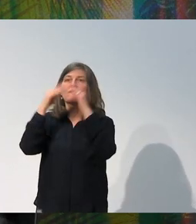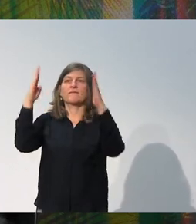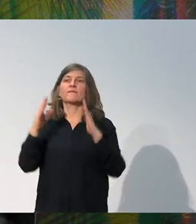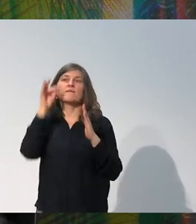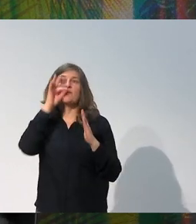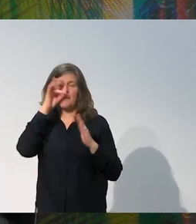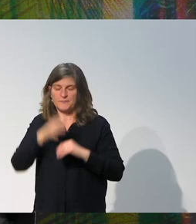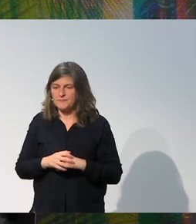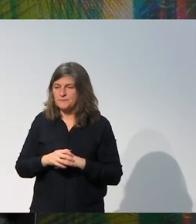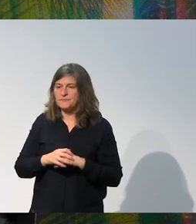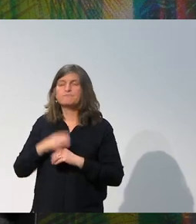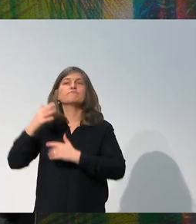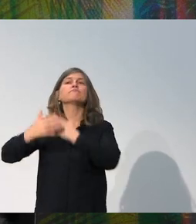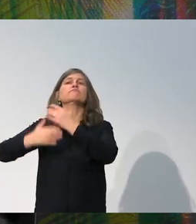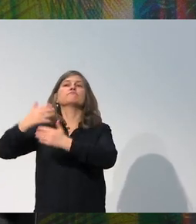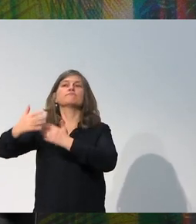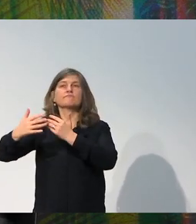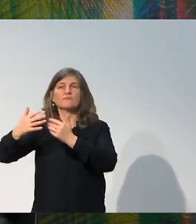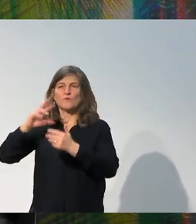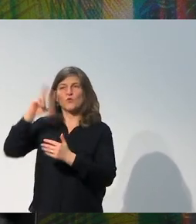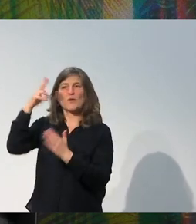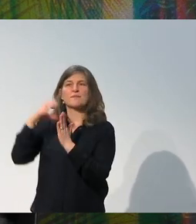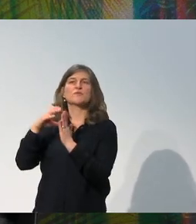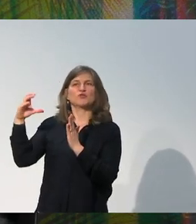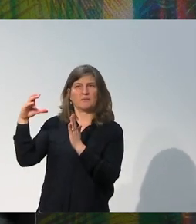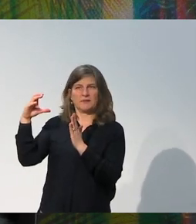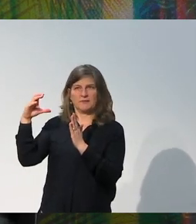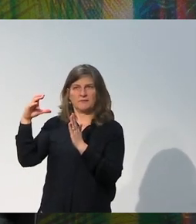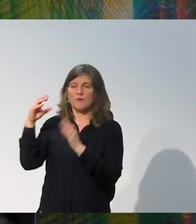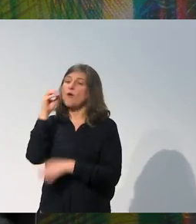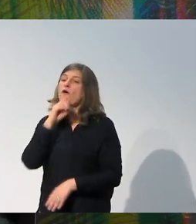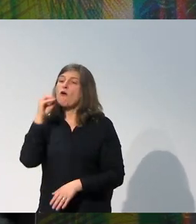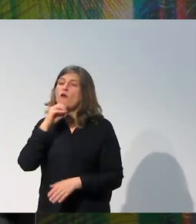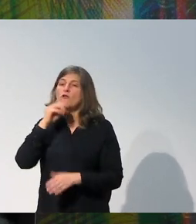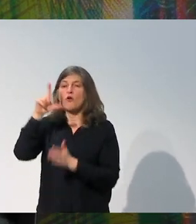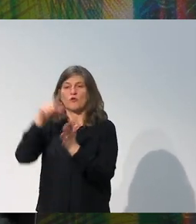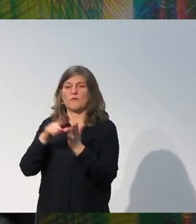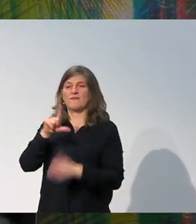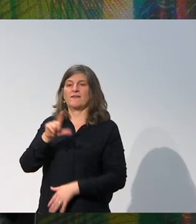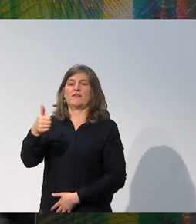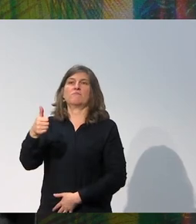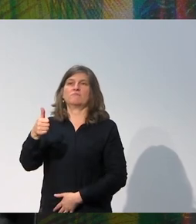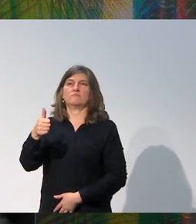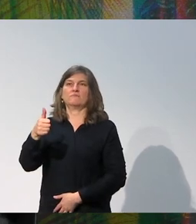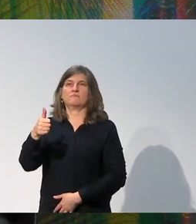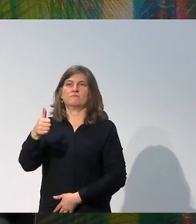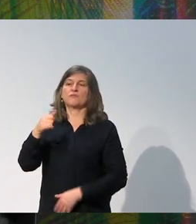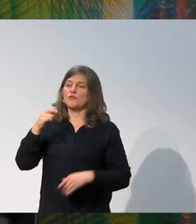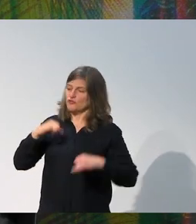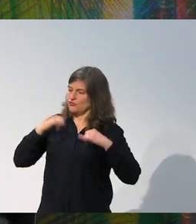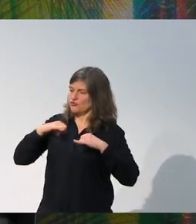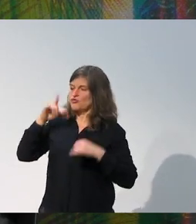Et enfin, quelques années plus tard, pour le troisième chapitre, octobre 2021, une jeune